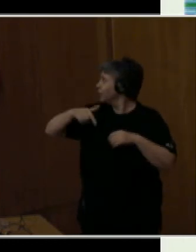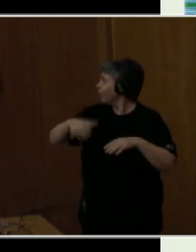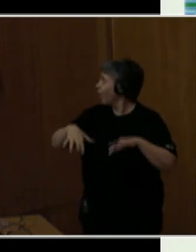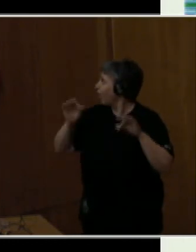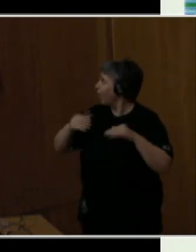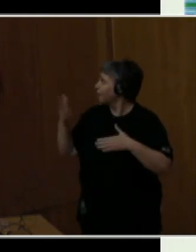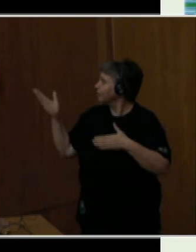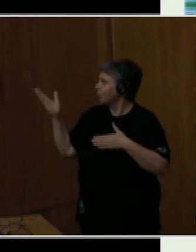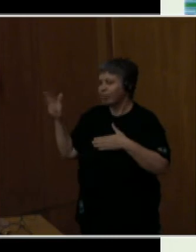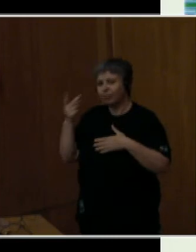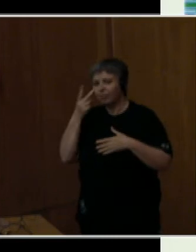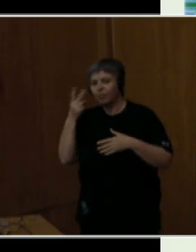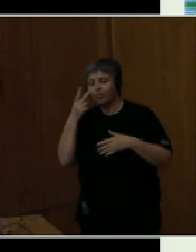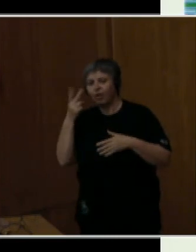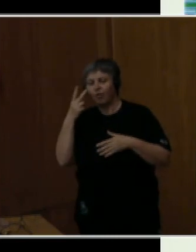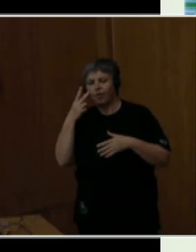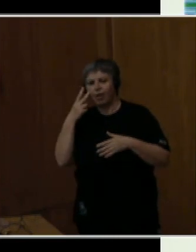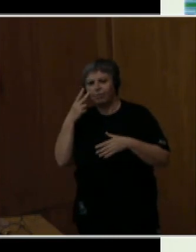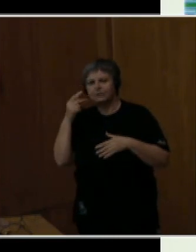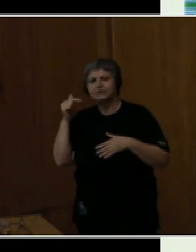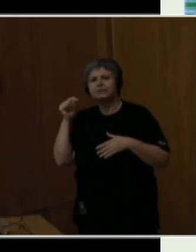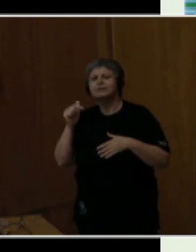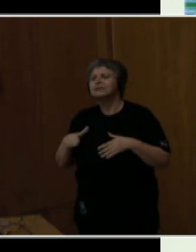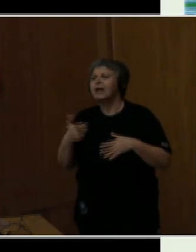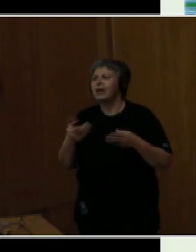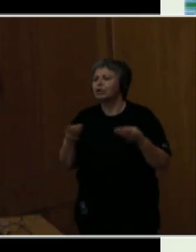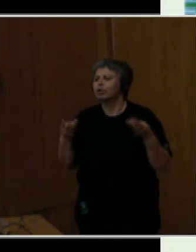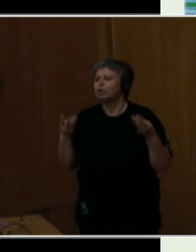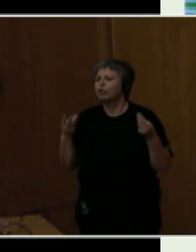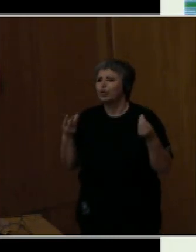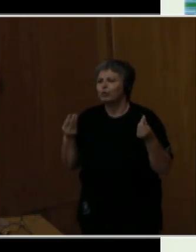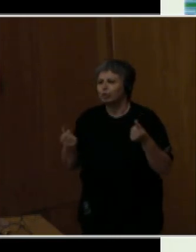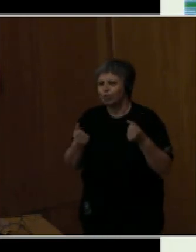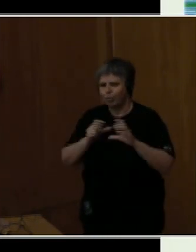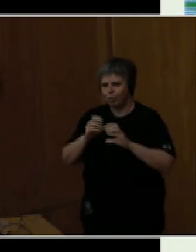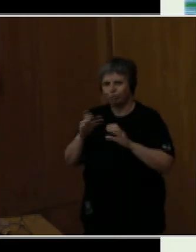πολύπλοκα NOX, Network Operating Centers,